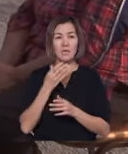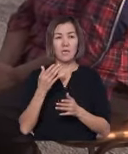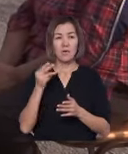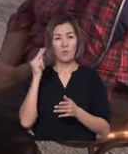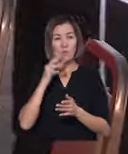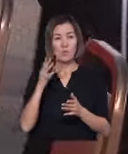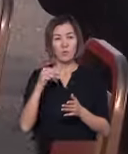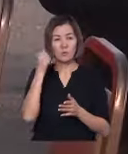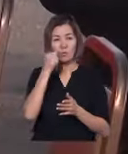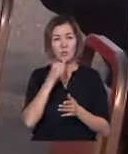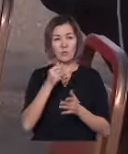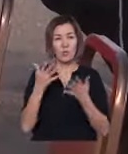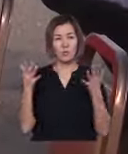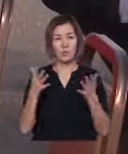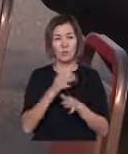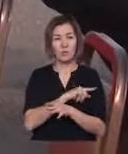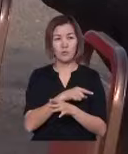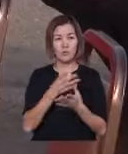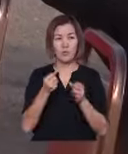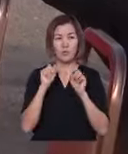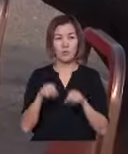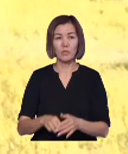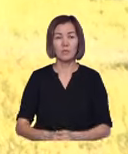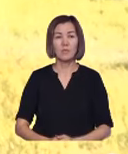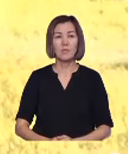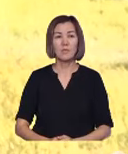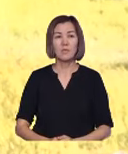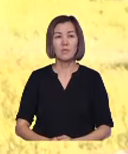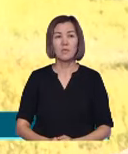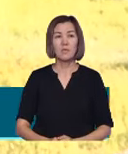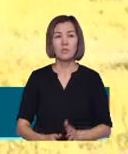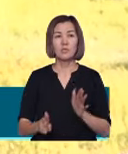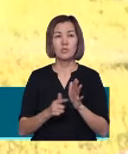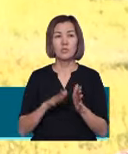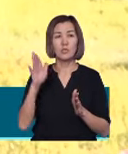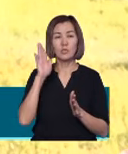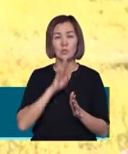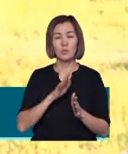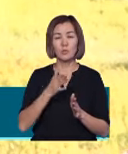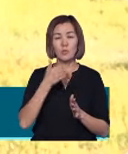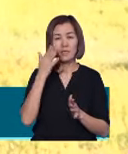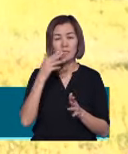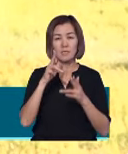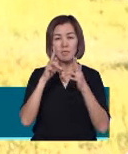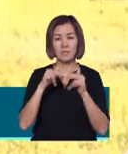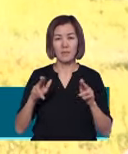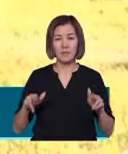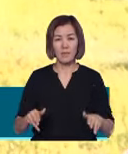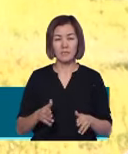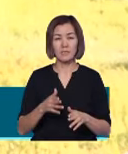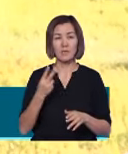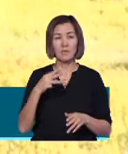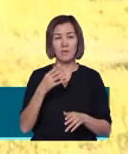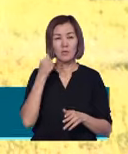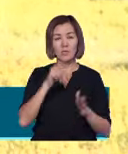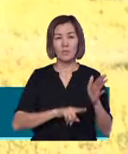үлкен дайындықпен келуіне ықпал етпек дейді орталық директоры. Жетісу балалардың жазғы демалысы биылғы жылы